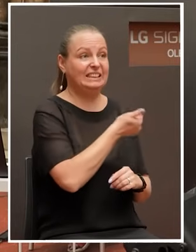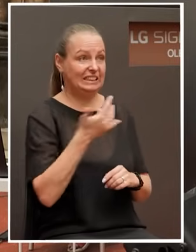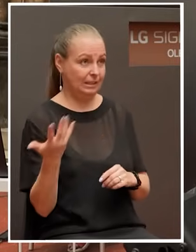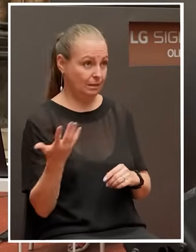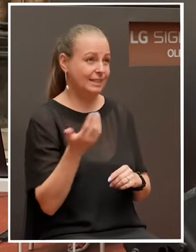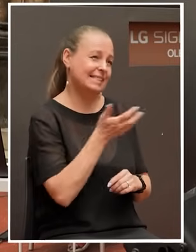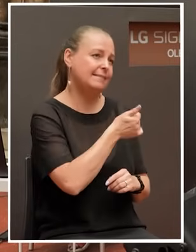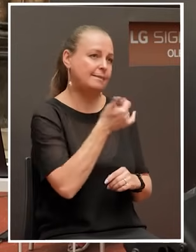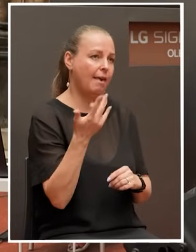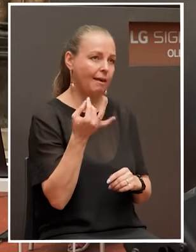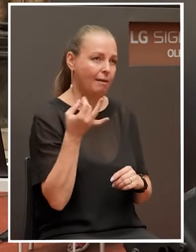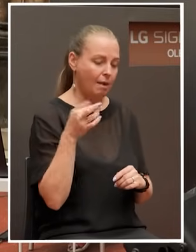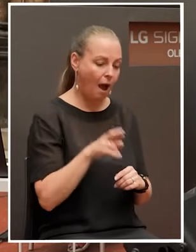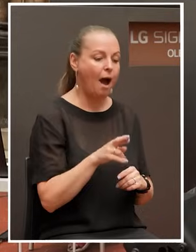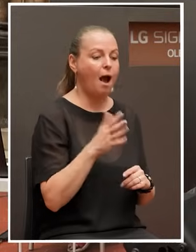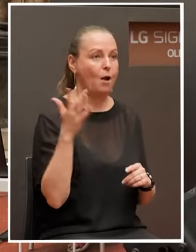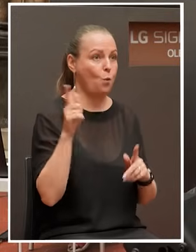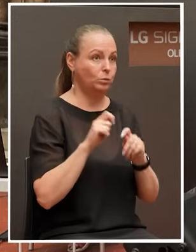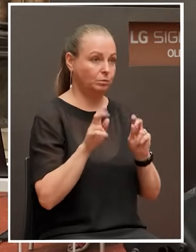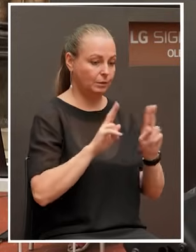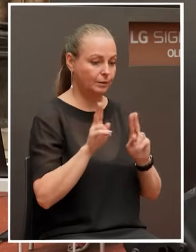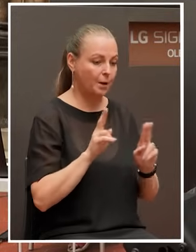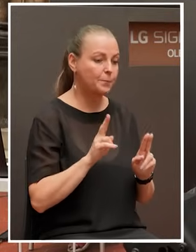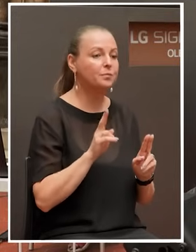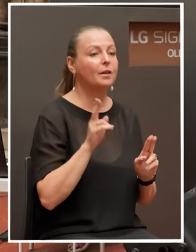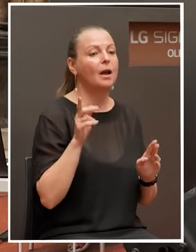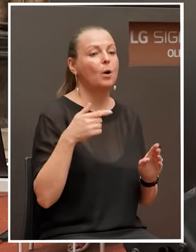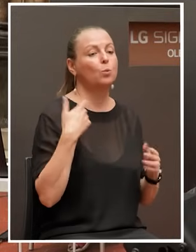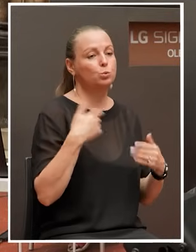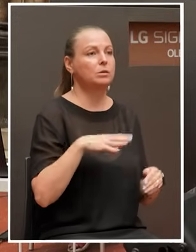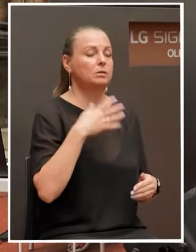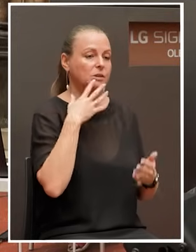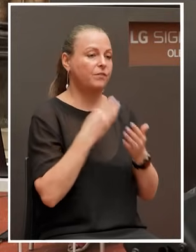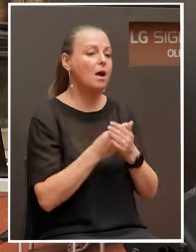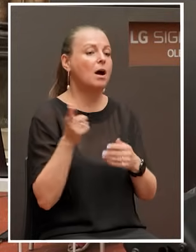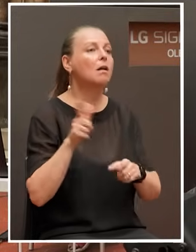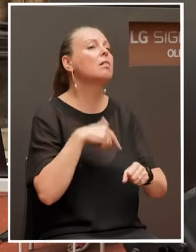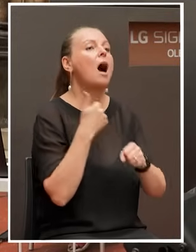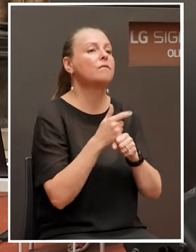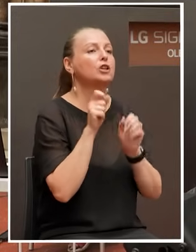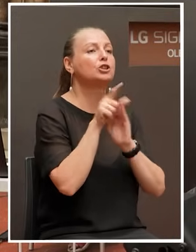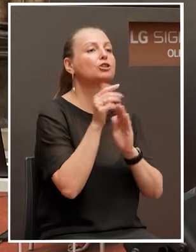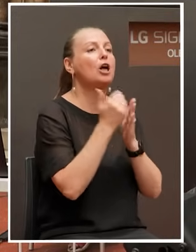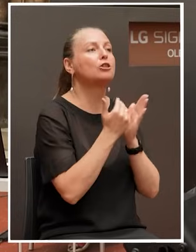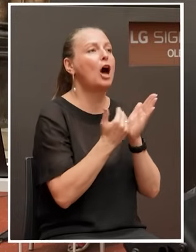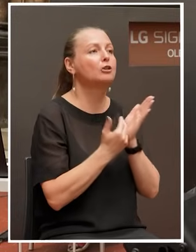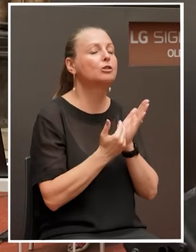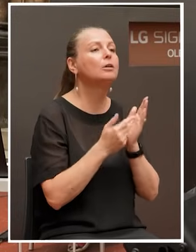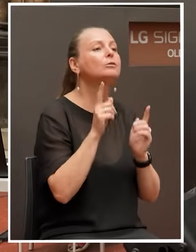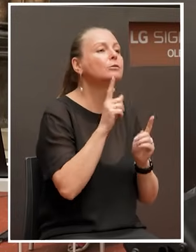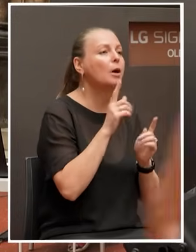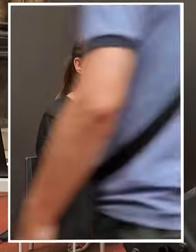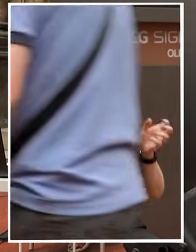первая серия, которую он создает, ориентируясь на свою теперь главную задачу – уловление